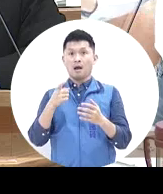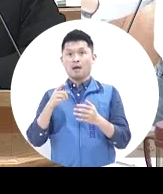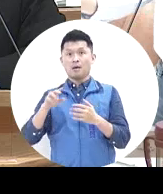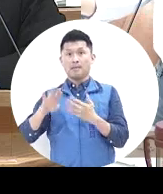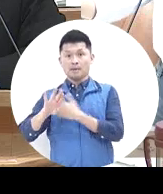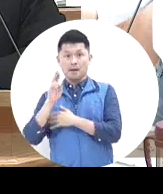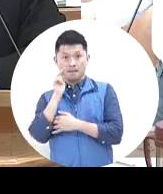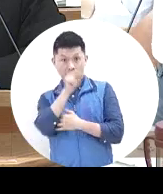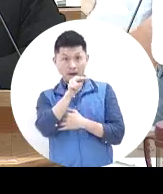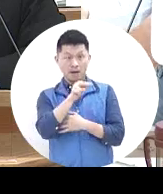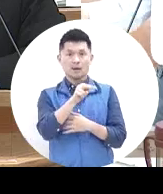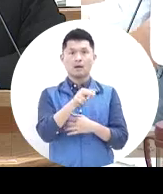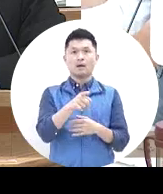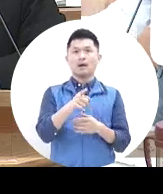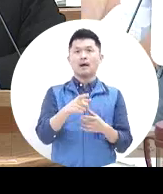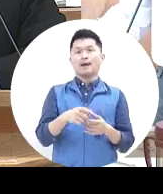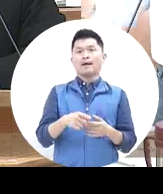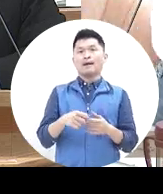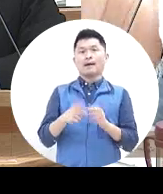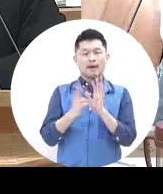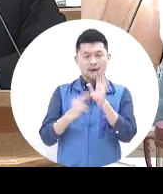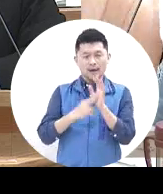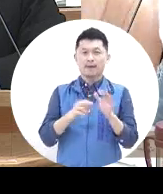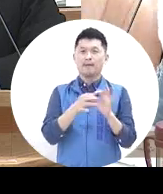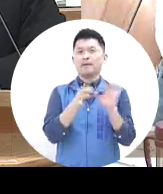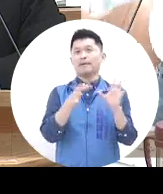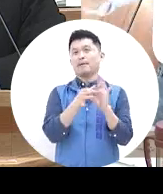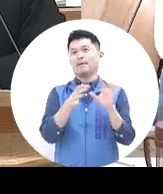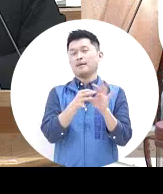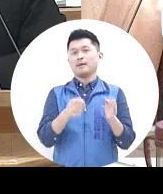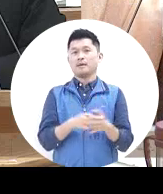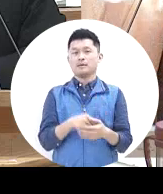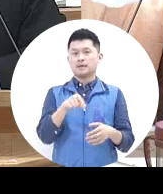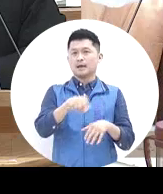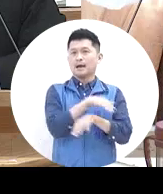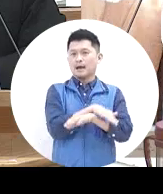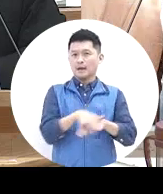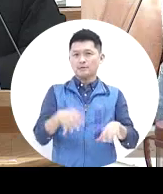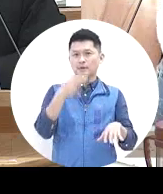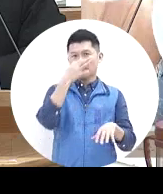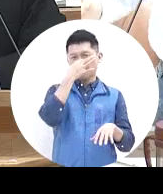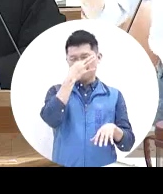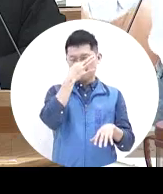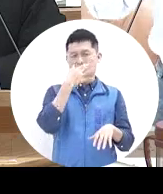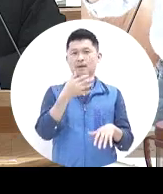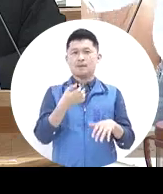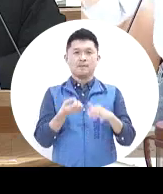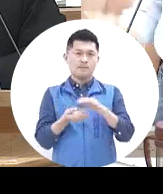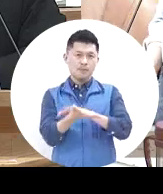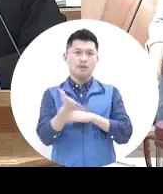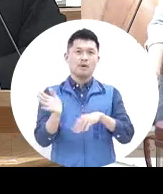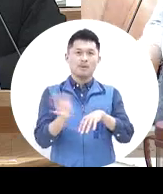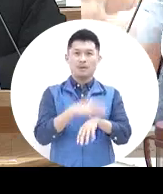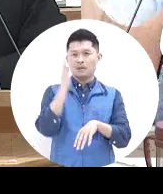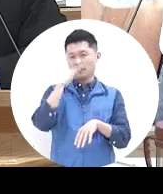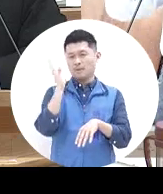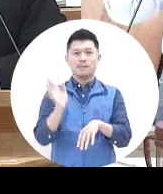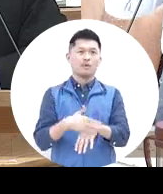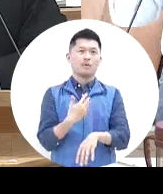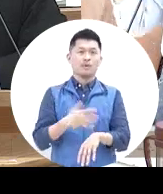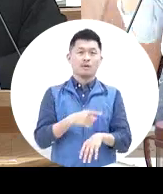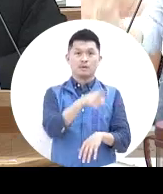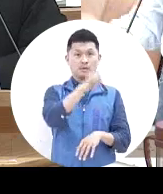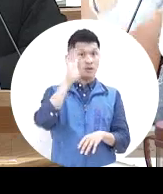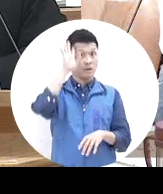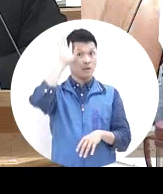讲迄无要紧，迄是安全的，密闭式的，它不会外泄，也不会臭，迄是你伫讲的。背